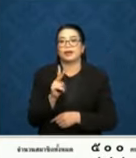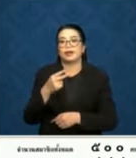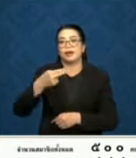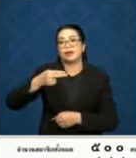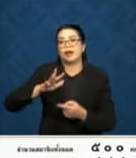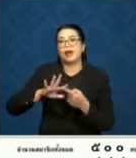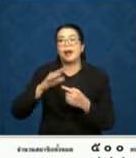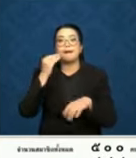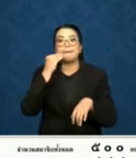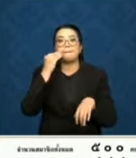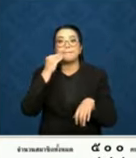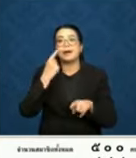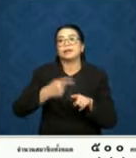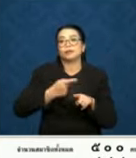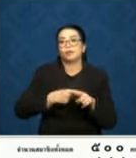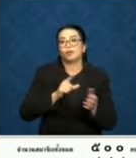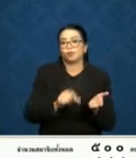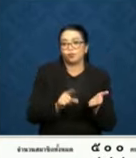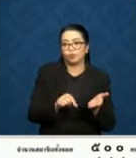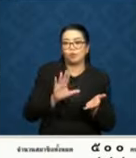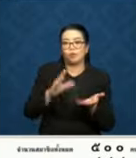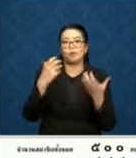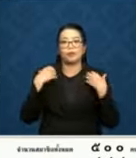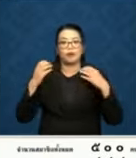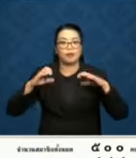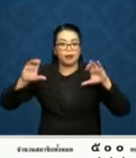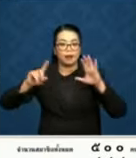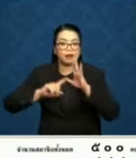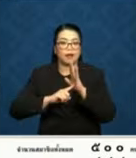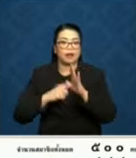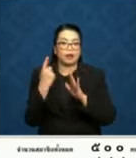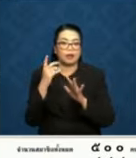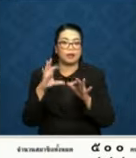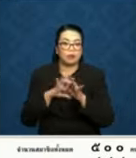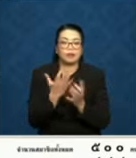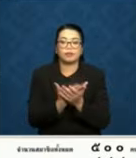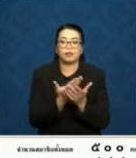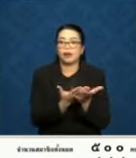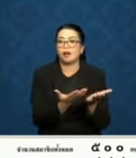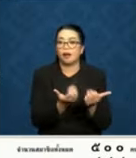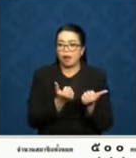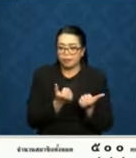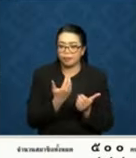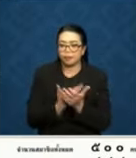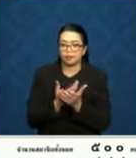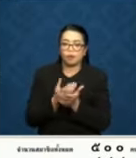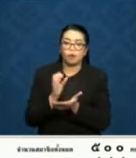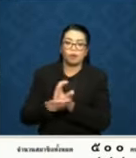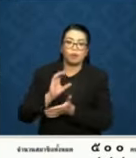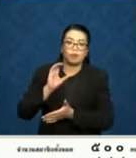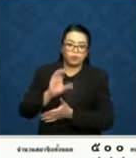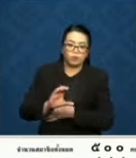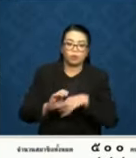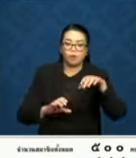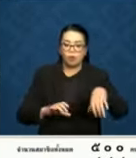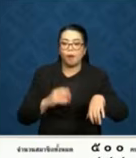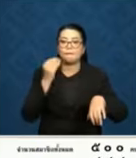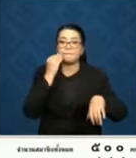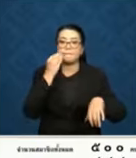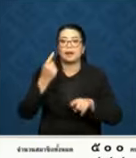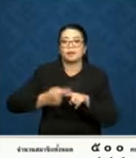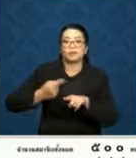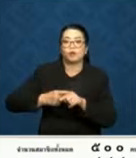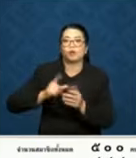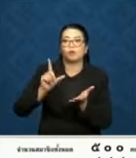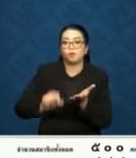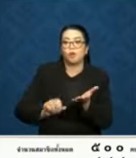ทท่านสอ ไดมควเป็ห่วงในประเด็นเรื่องแรกเกี่ยวกับเรื่องรายรับแล้วก็เงิลงทุนของการเคหาัว ต้